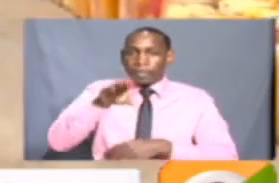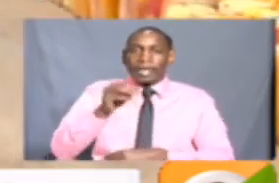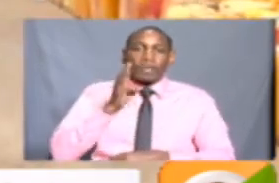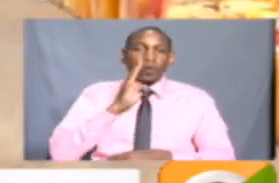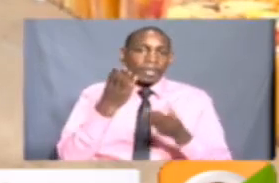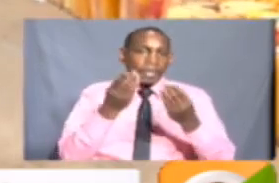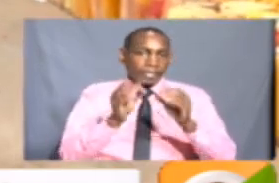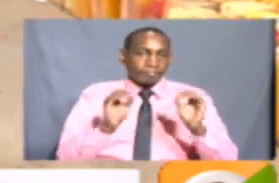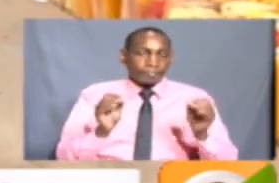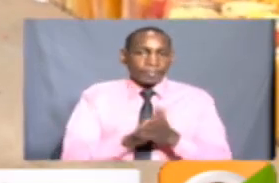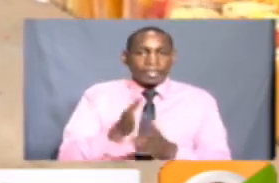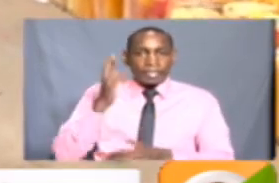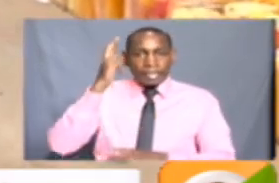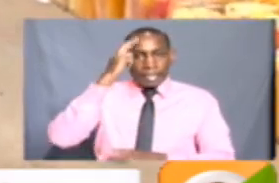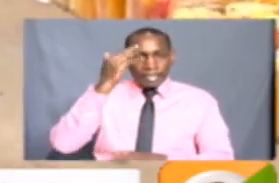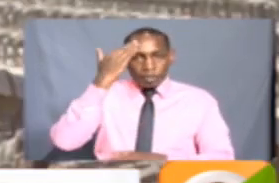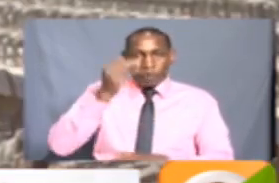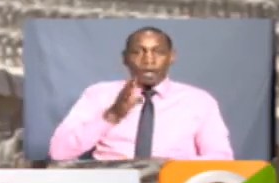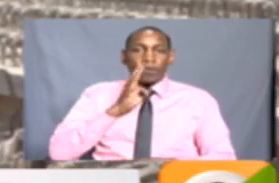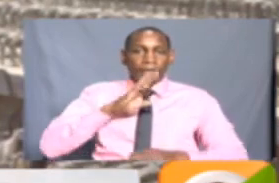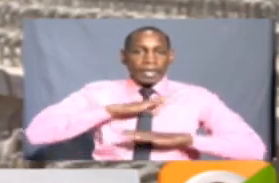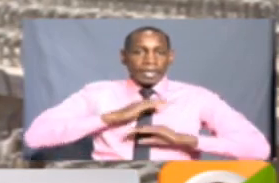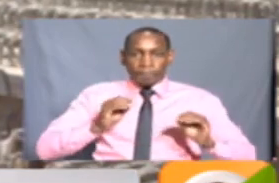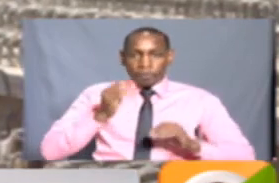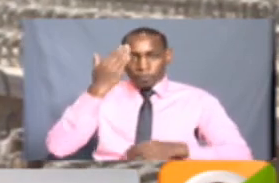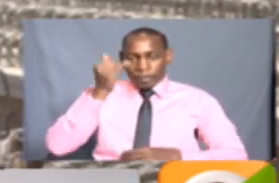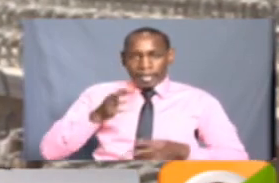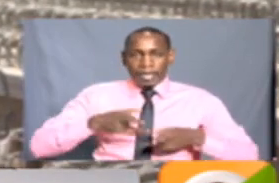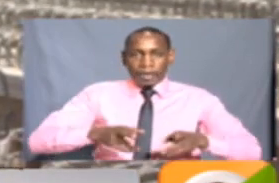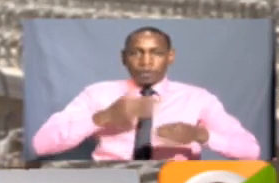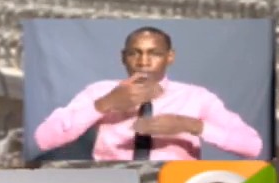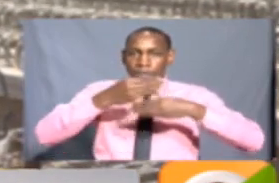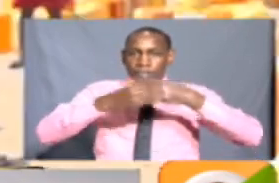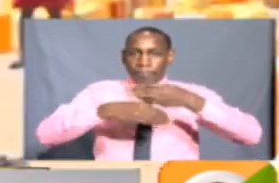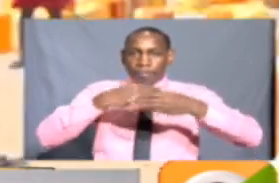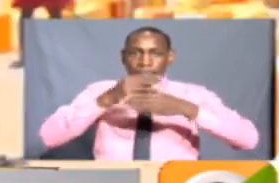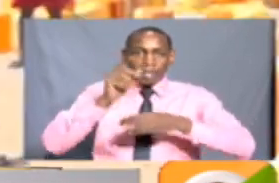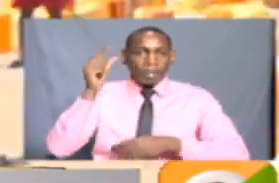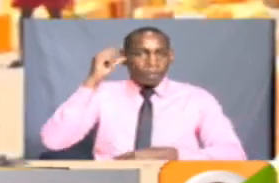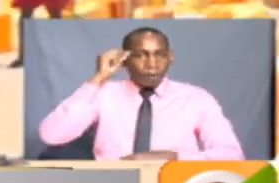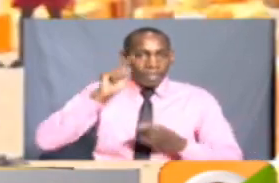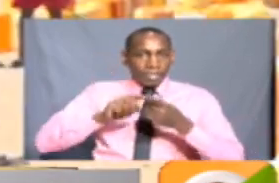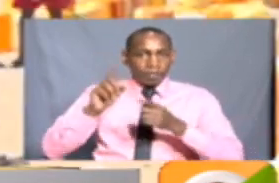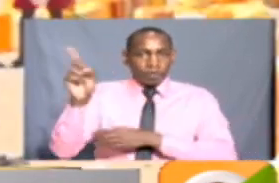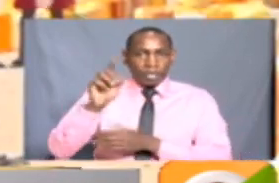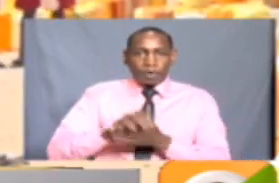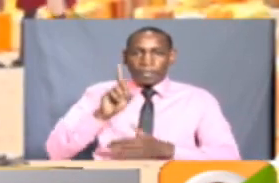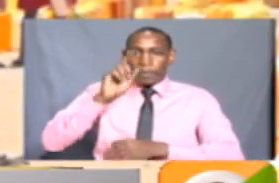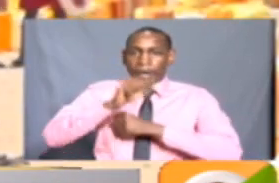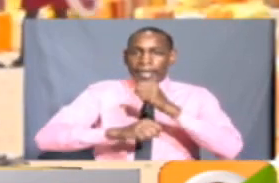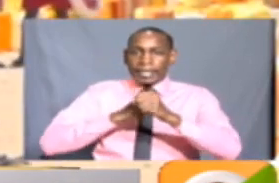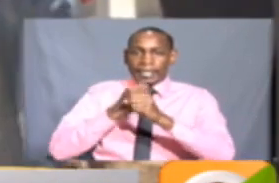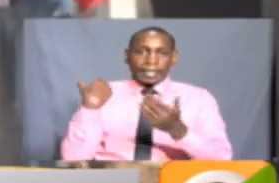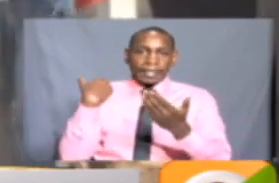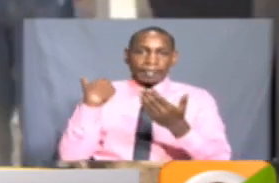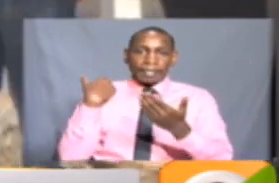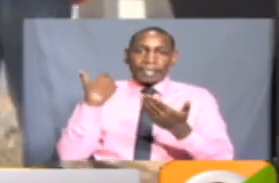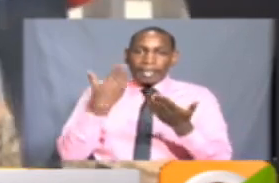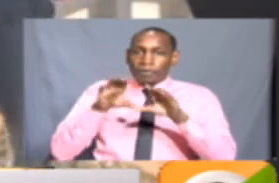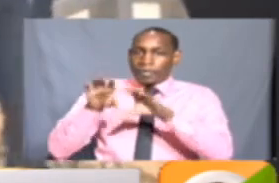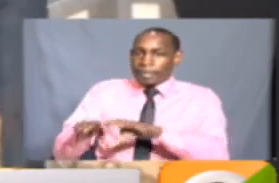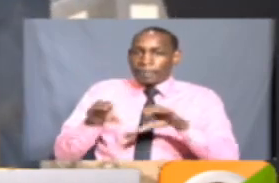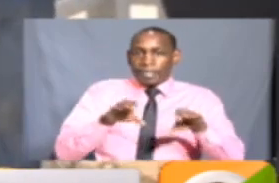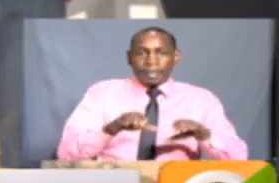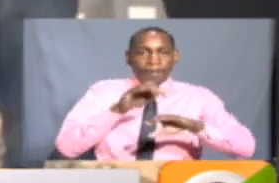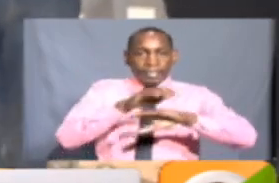Chanzo cha uhaba wa maji ni ujenzi wa barabara kuu ya Mombasa kuelekea Nairobi. Zaidi ya mwaka mmoja imekuwa vigumu kwa wao kupata bidhaa